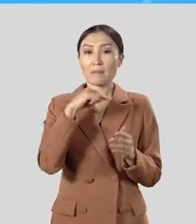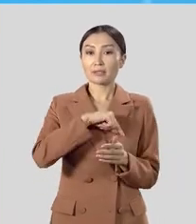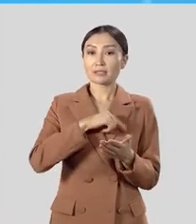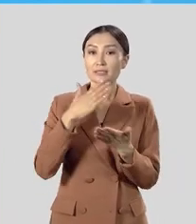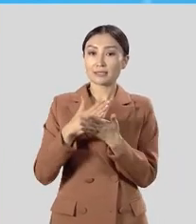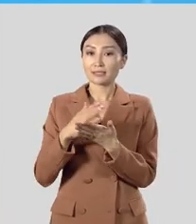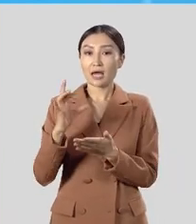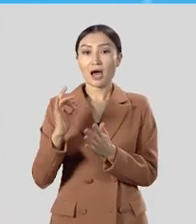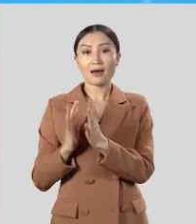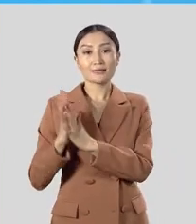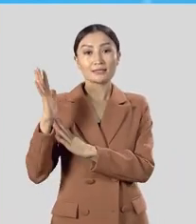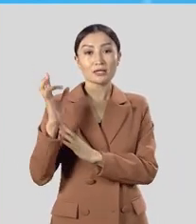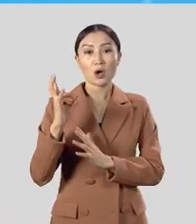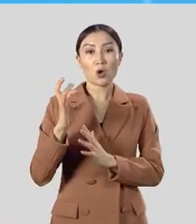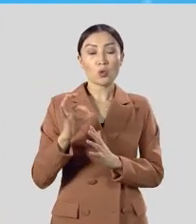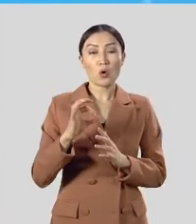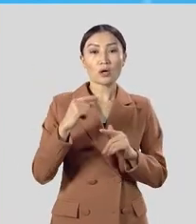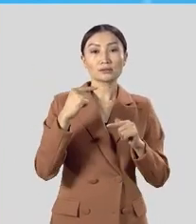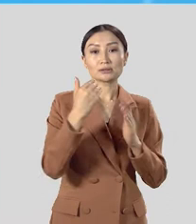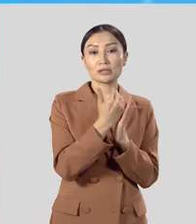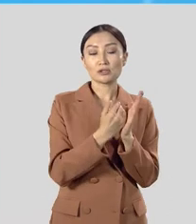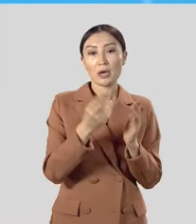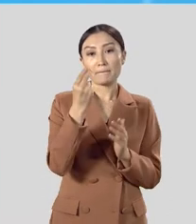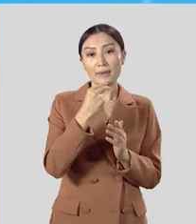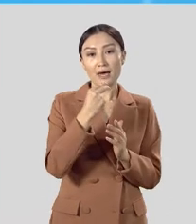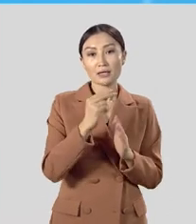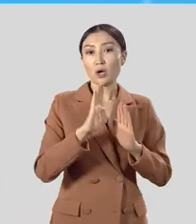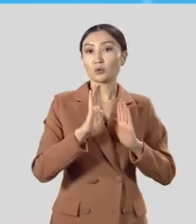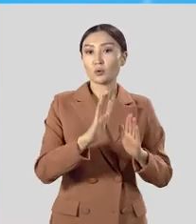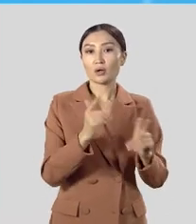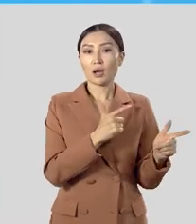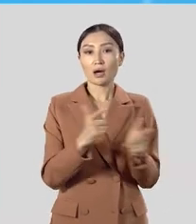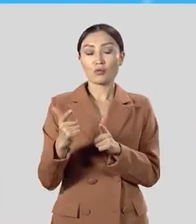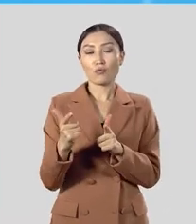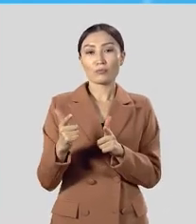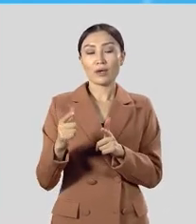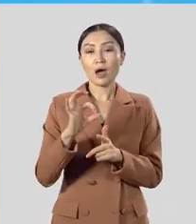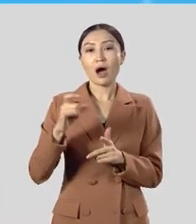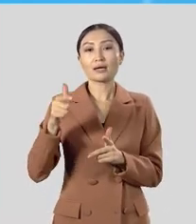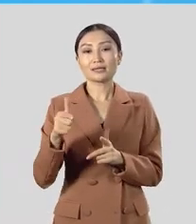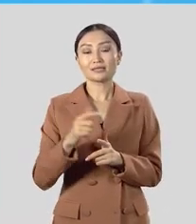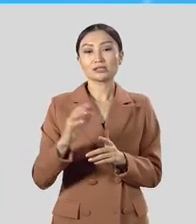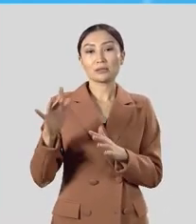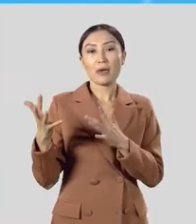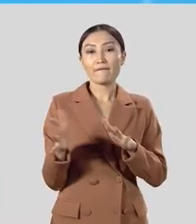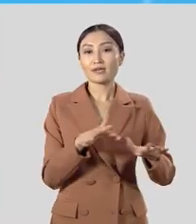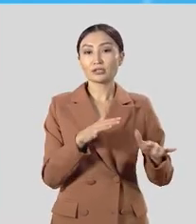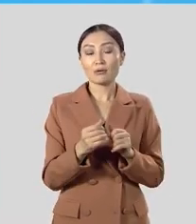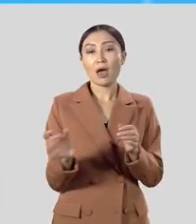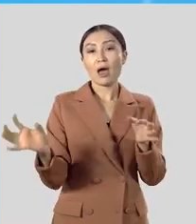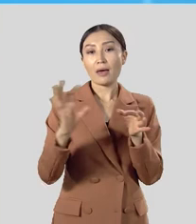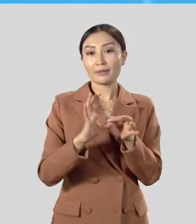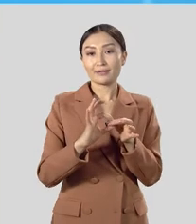имеют растения. Но следующий признак – питание только готовыми органическими веществами, объединяет